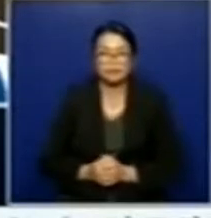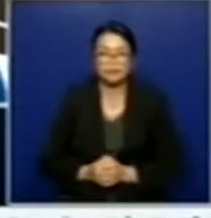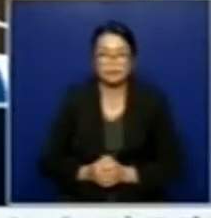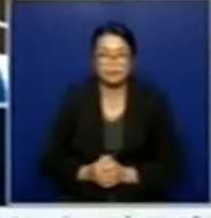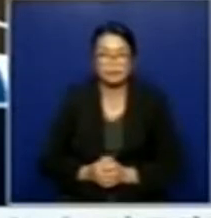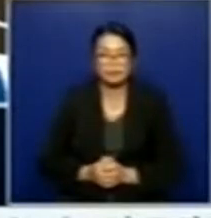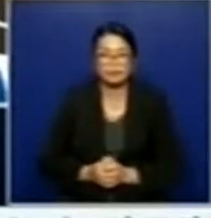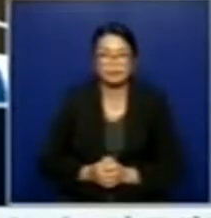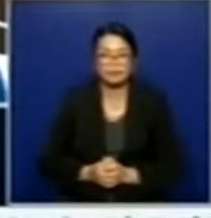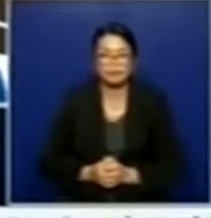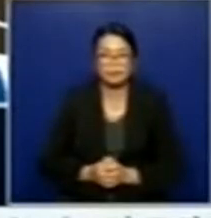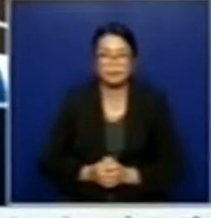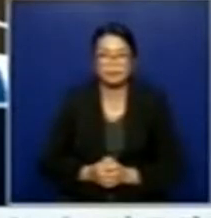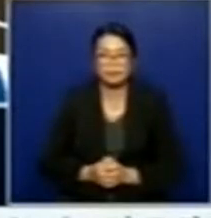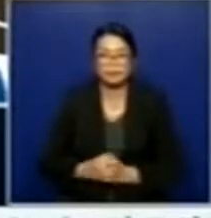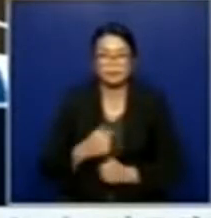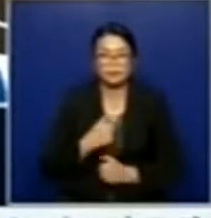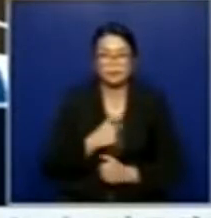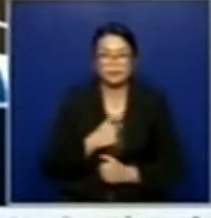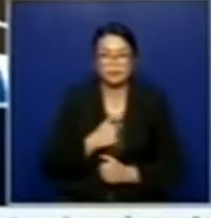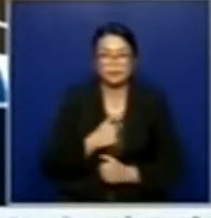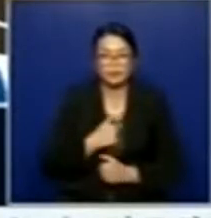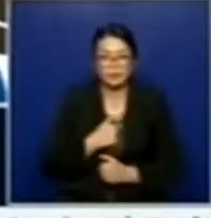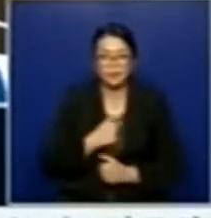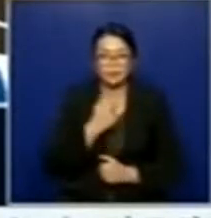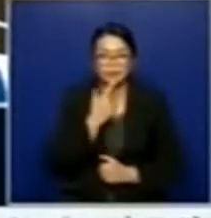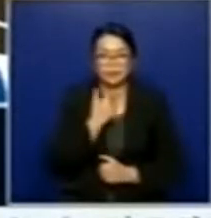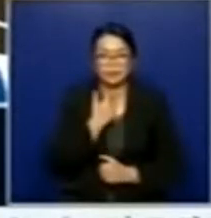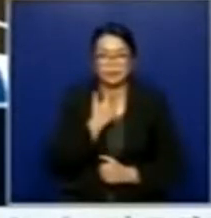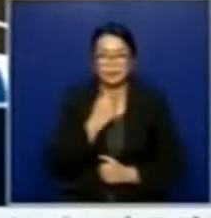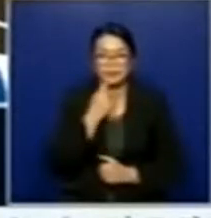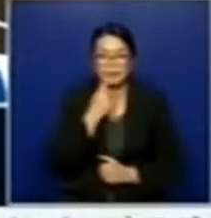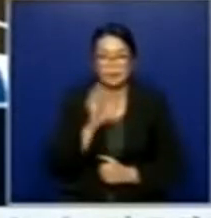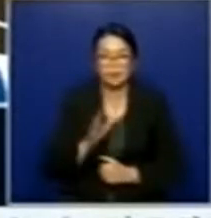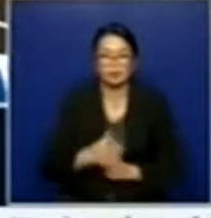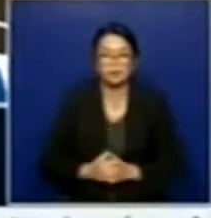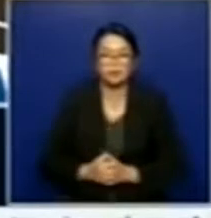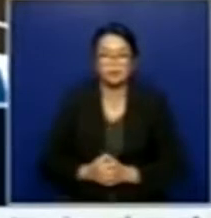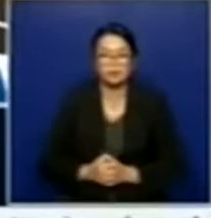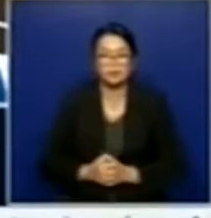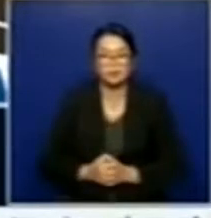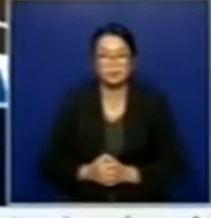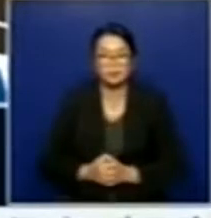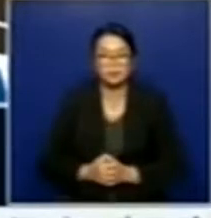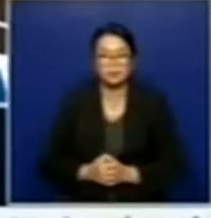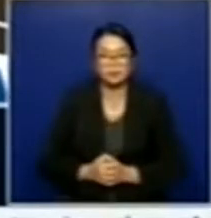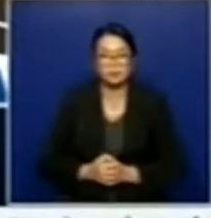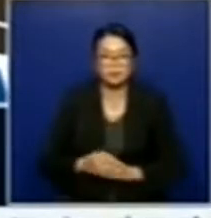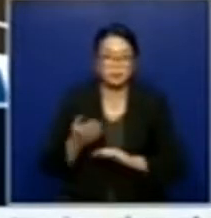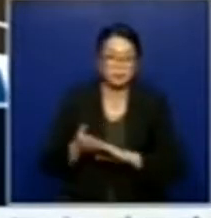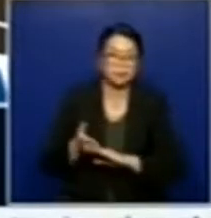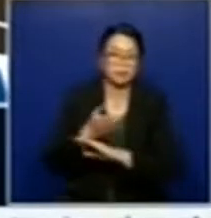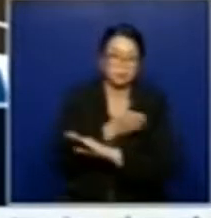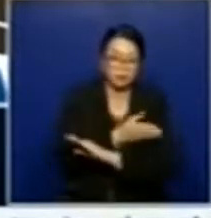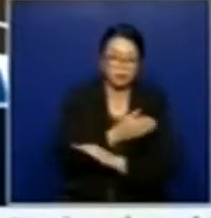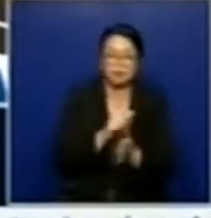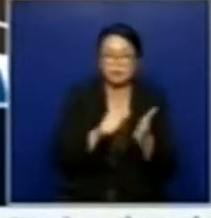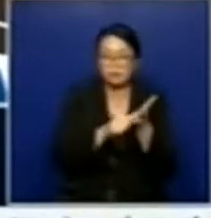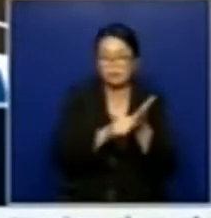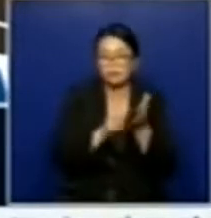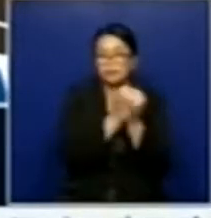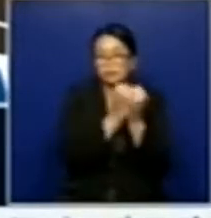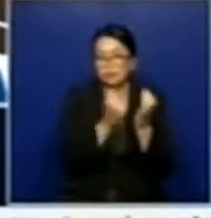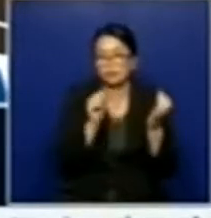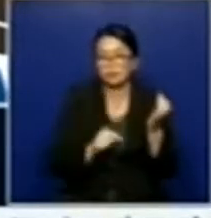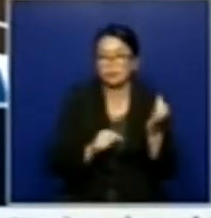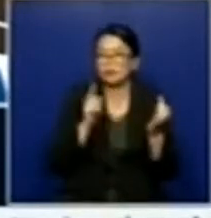เมื่อกี้ผมอุทานในใจแล้วครับท่านประธานไม่ได้ออกเสียงครับท่านประธานครับย้อนกลับไปก่อนประชามติรัฐธรรมนูญเจ้าปัญหาฉบับนี้จริงๆมีการ